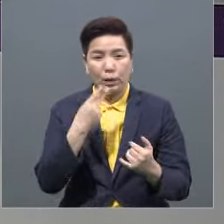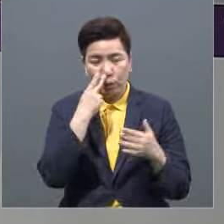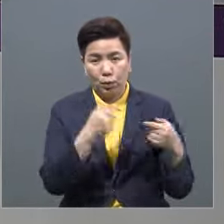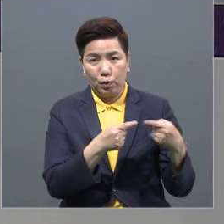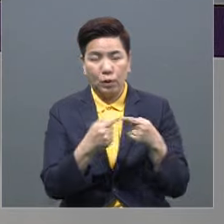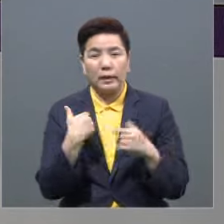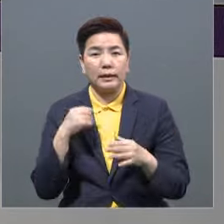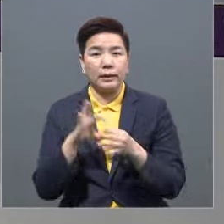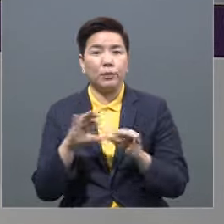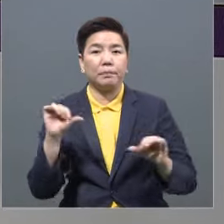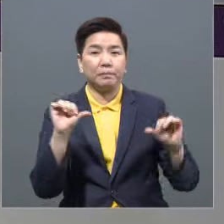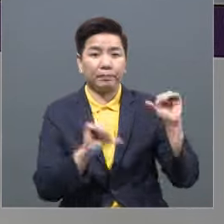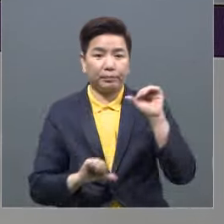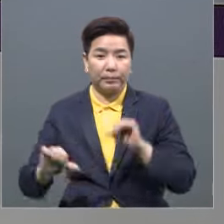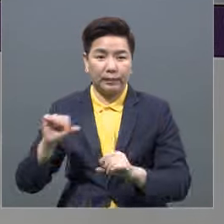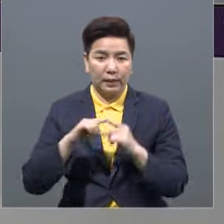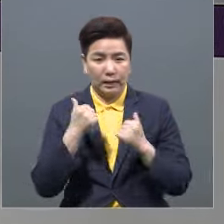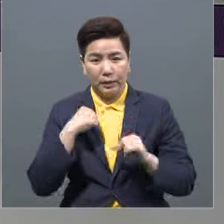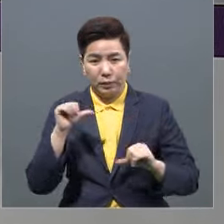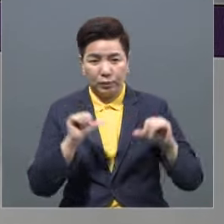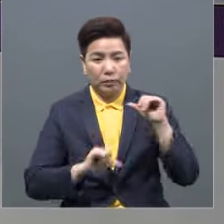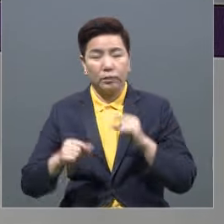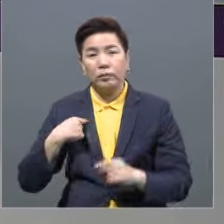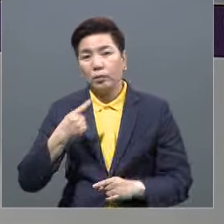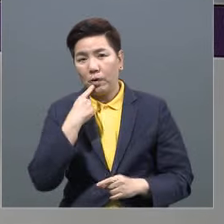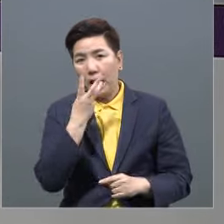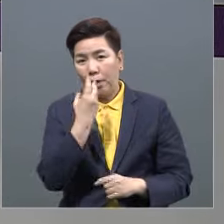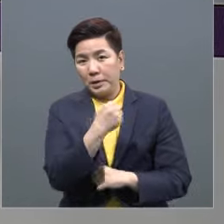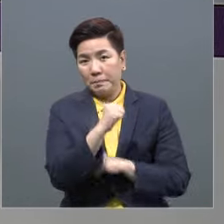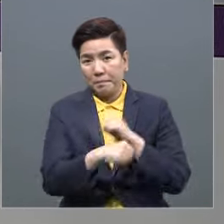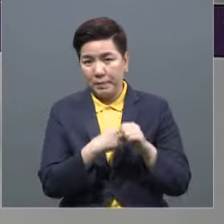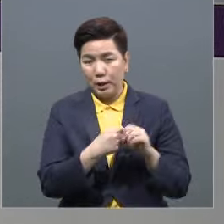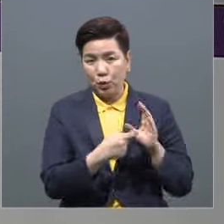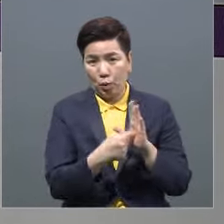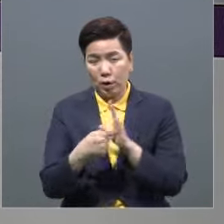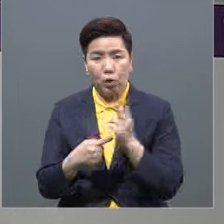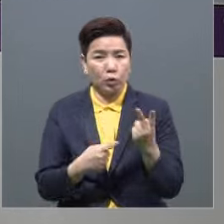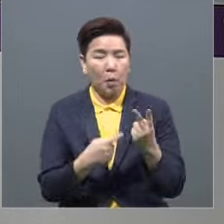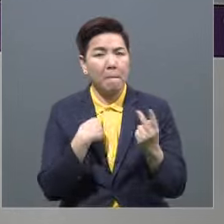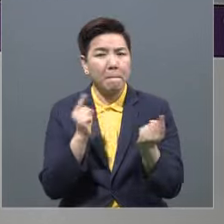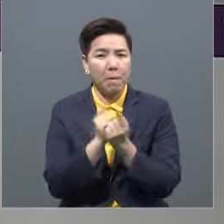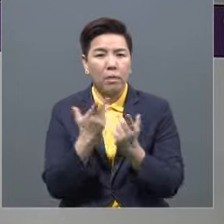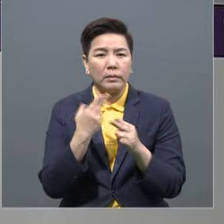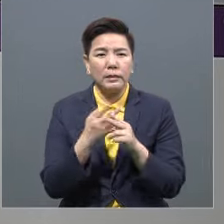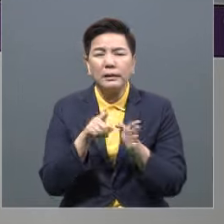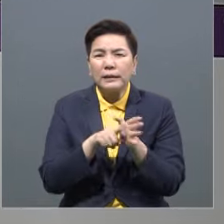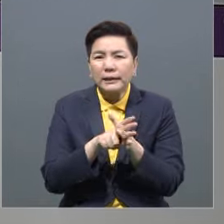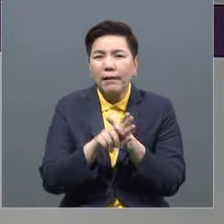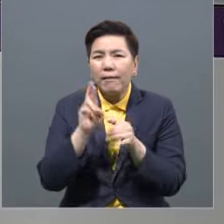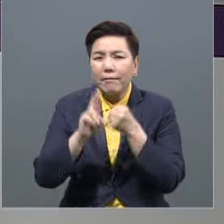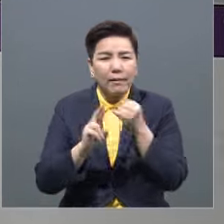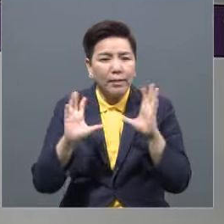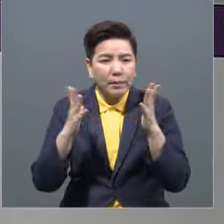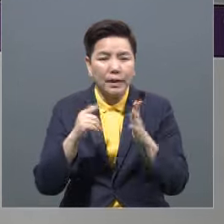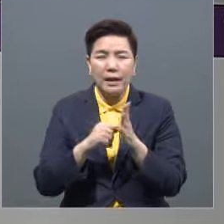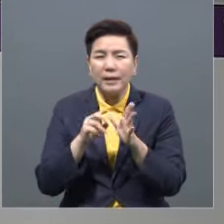การตรวจทางเคมีกันบ้างครับคุณผู้ชมปรากฏว่าตัวอย่างข้าว10ปีทั้ง2ตัวอย่างไม่พบอะฟลาทอกซินไม่พบส